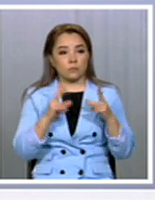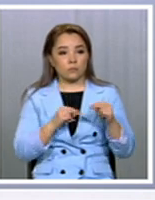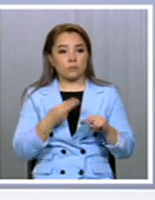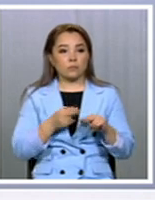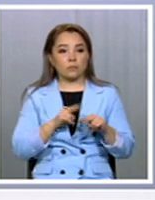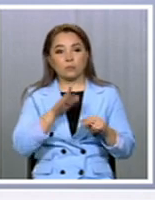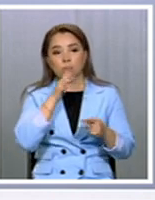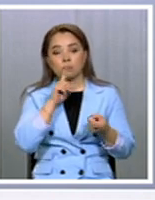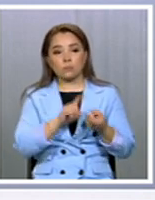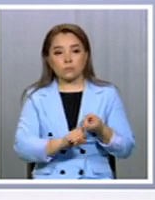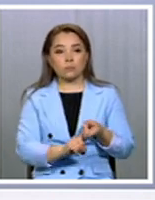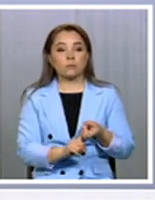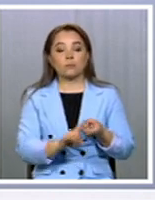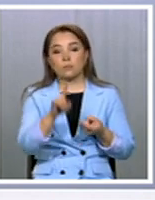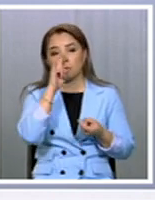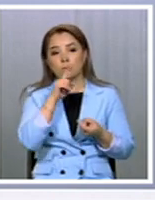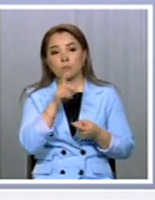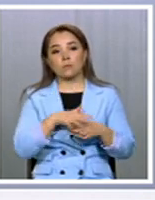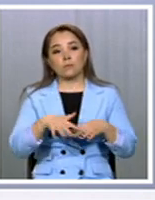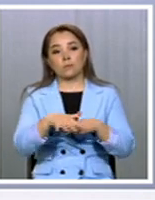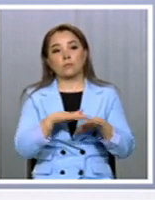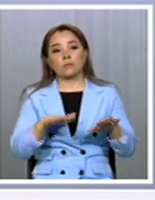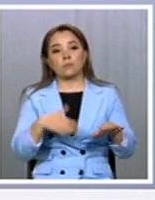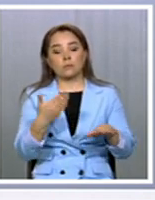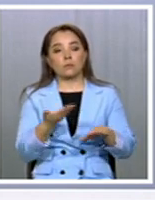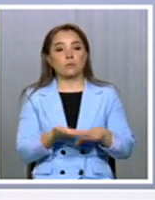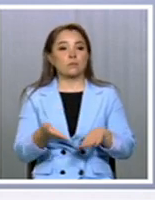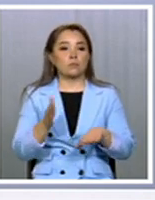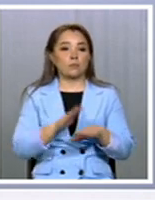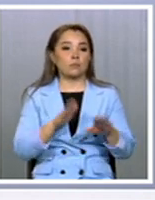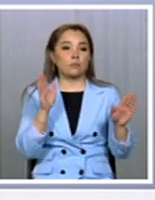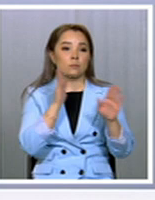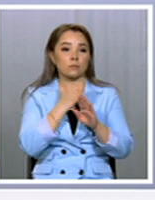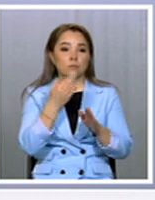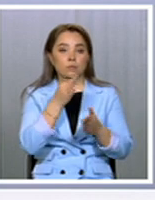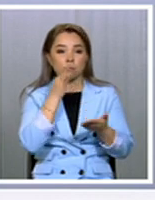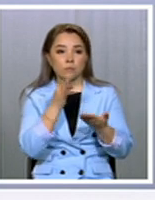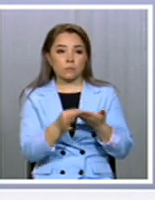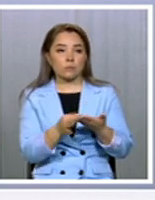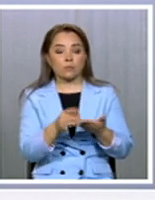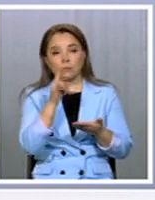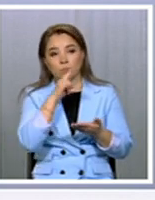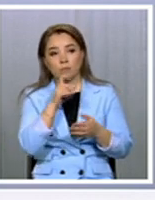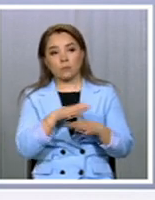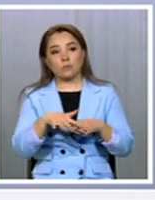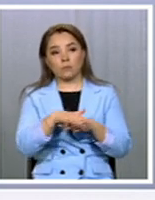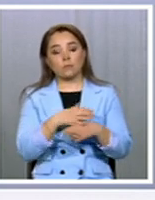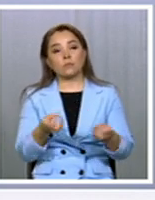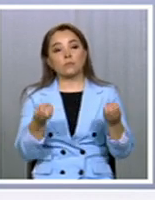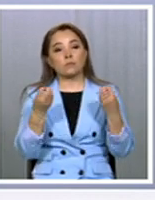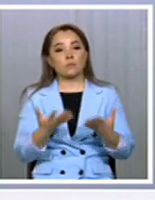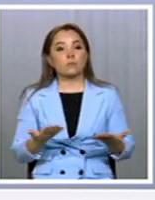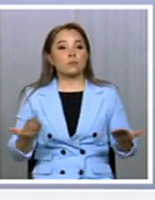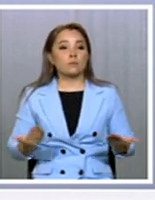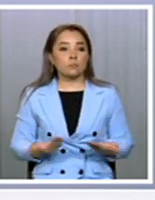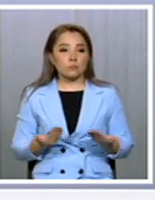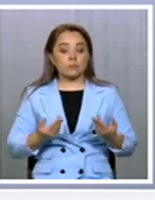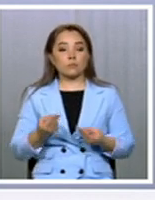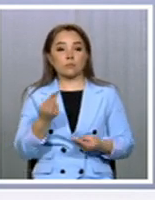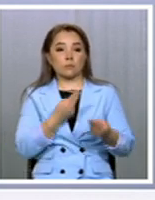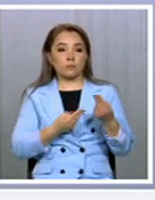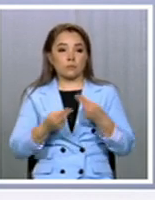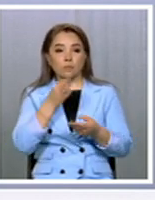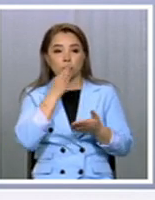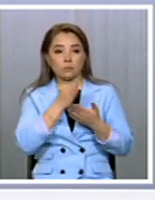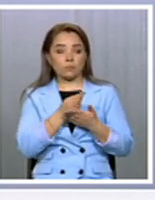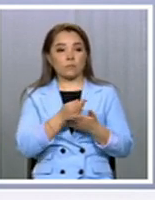кезеңде қазақ халқының ауыр тағдырын, қазақ халқының қарапайым тұрмысын суреттеген